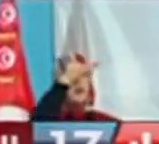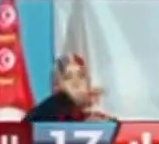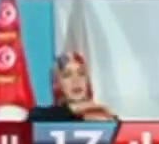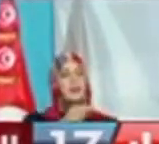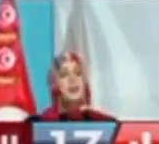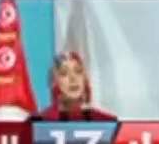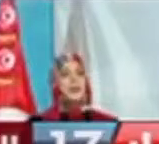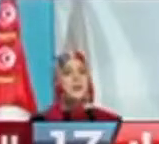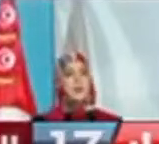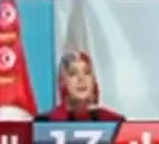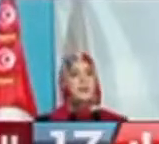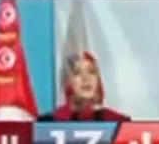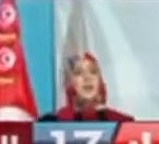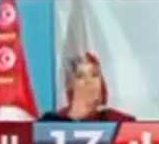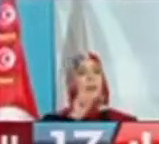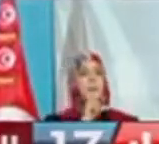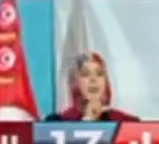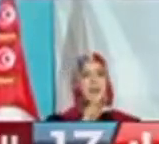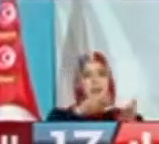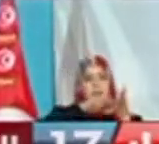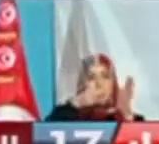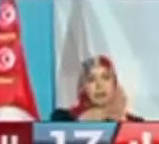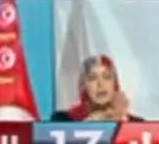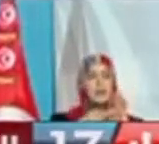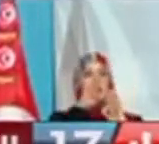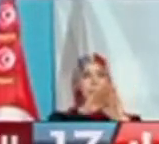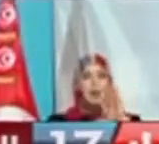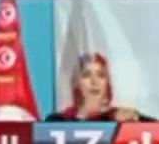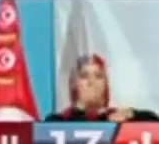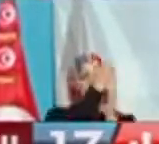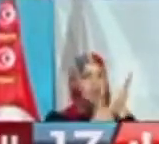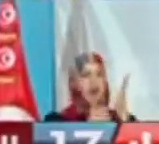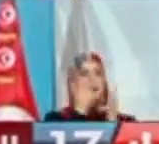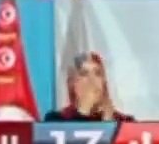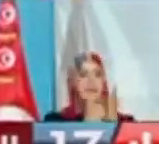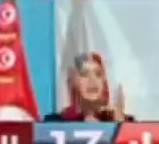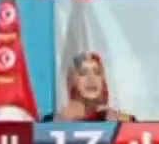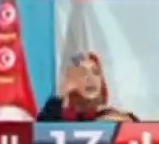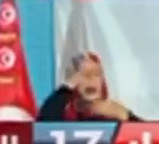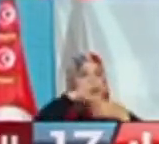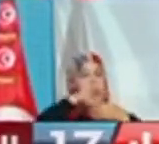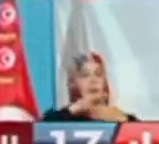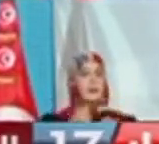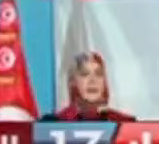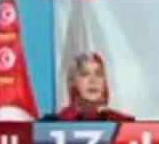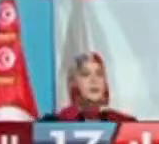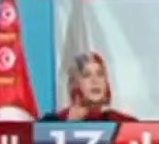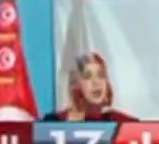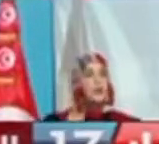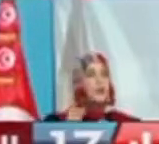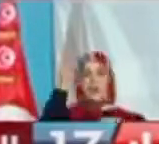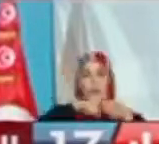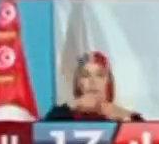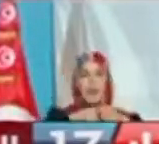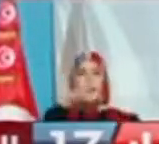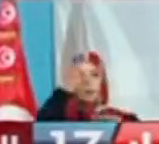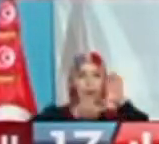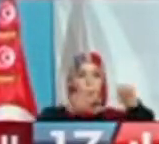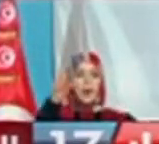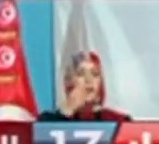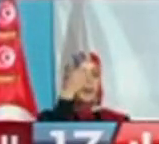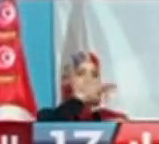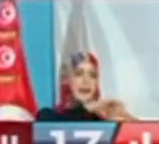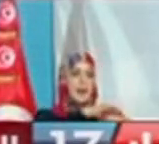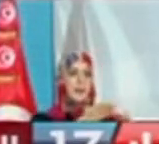262 مترشحا، من بينهم 34 امرأة و 228 رجلا أغلبهم من